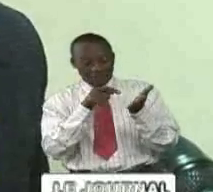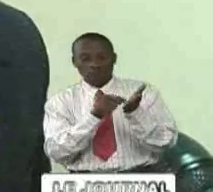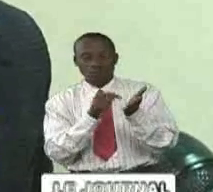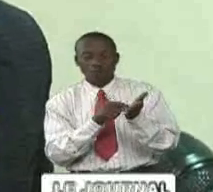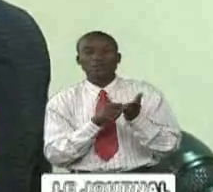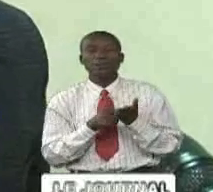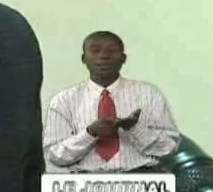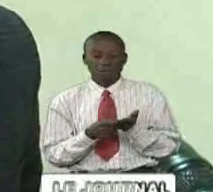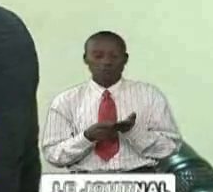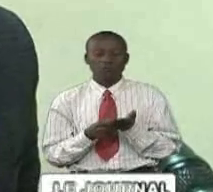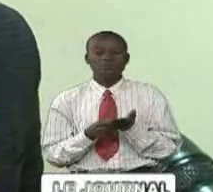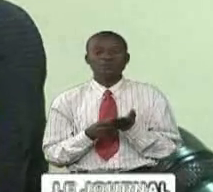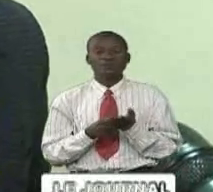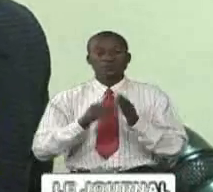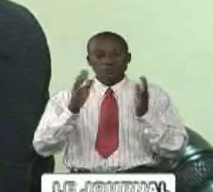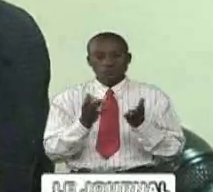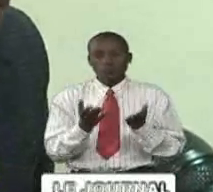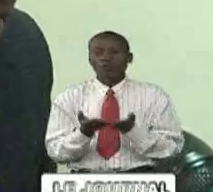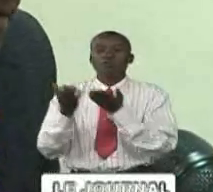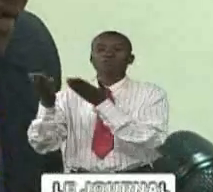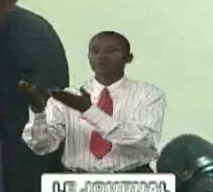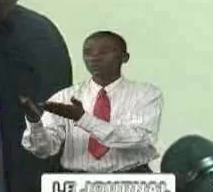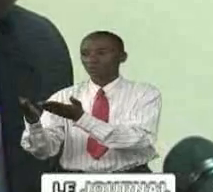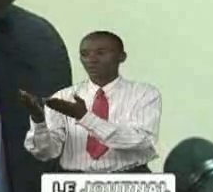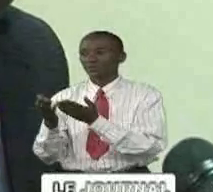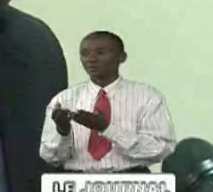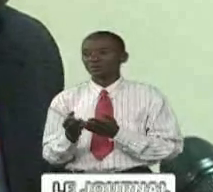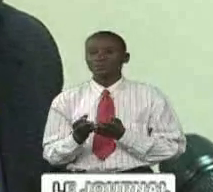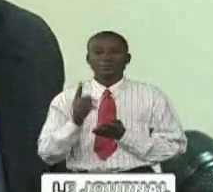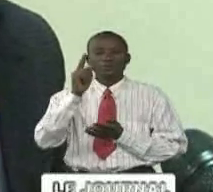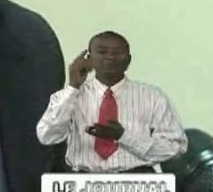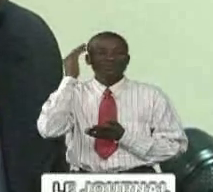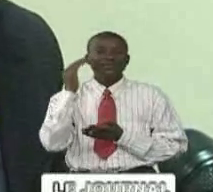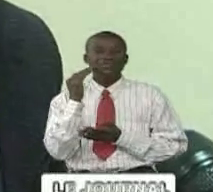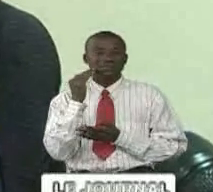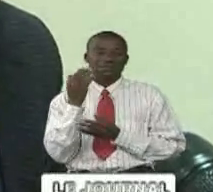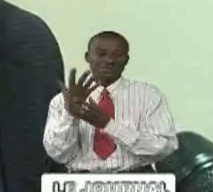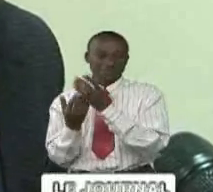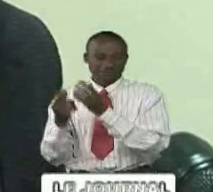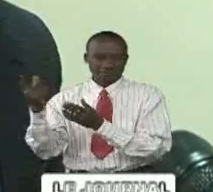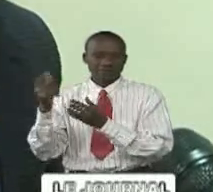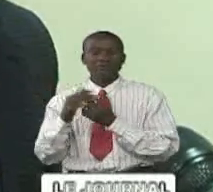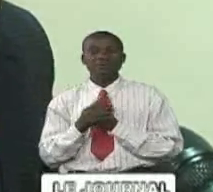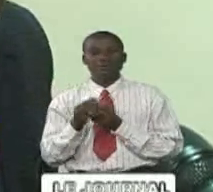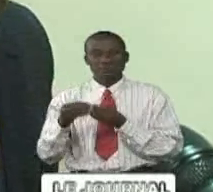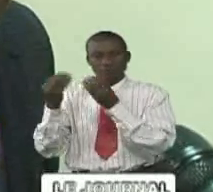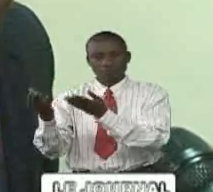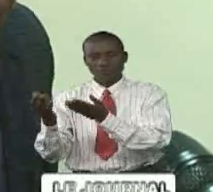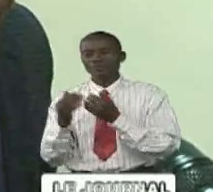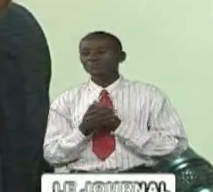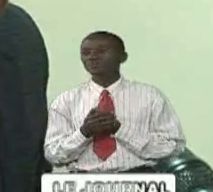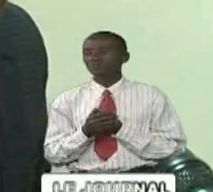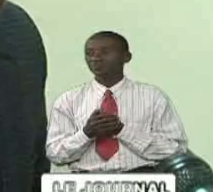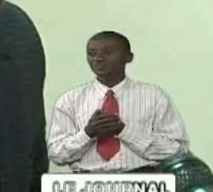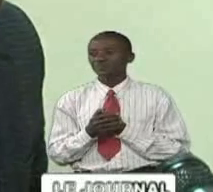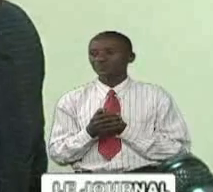seront transmises intégralement auprès de Son Excellence Monsieur le Premier ministre, chef du gouvernement. Et